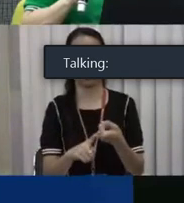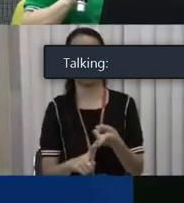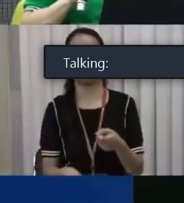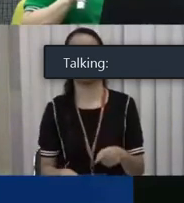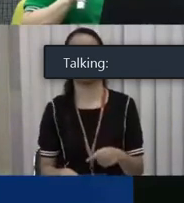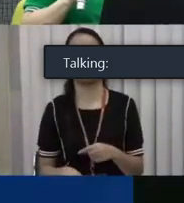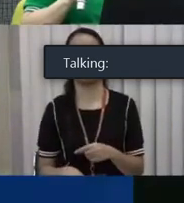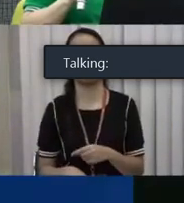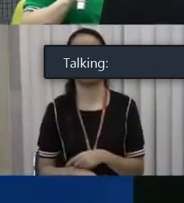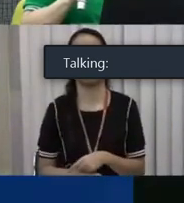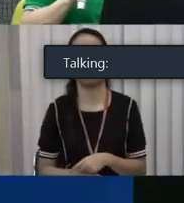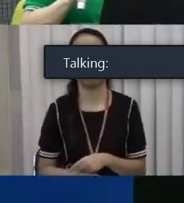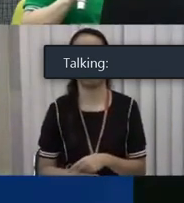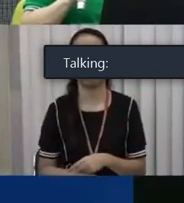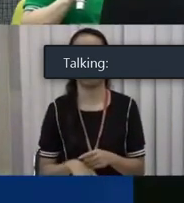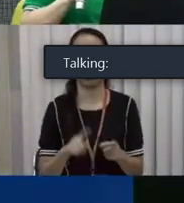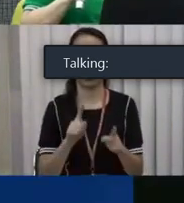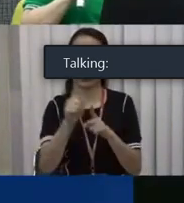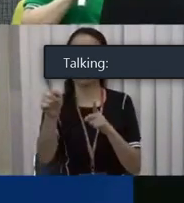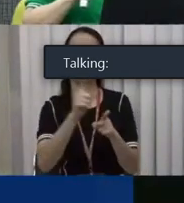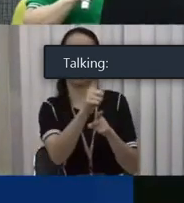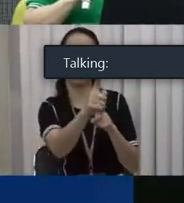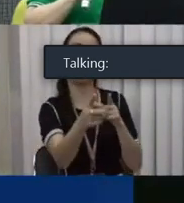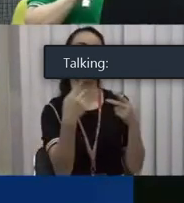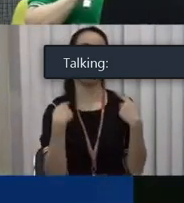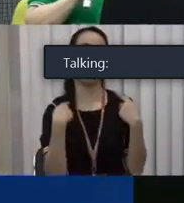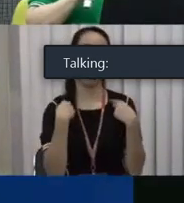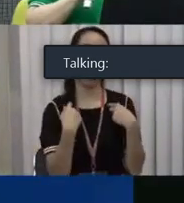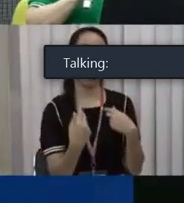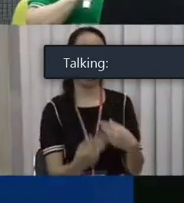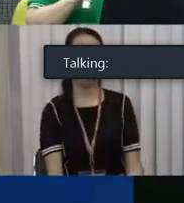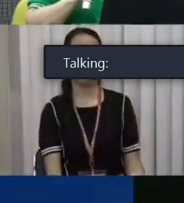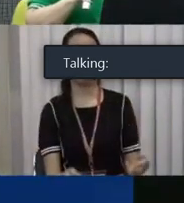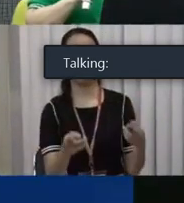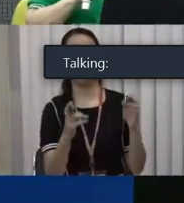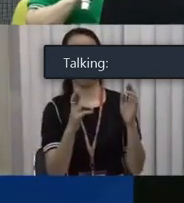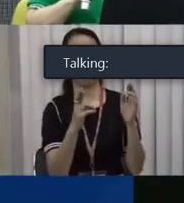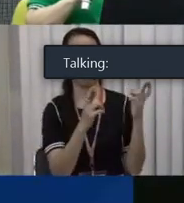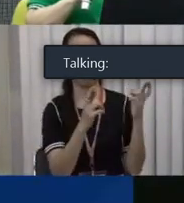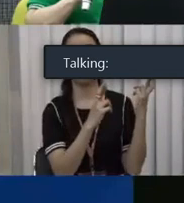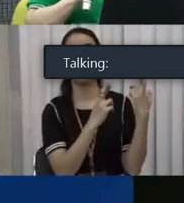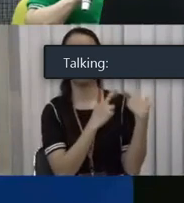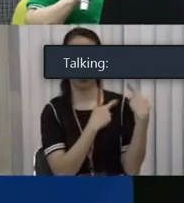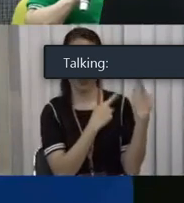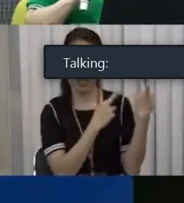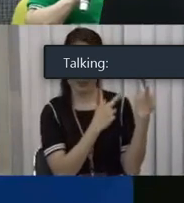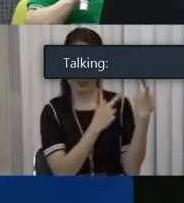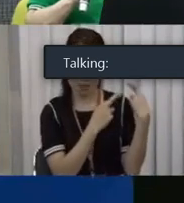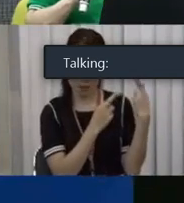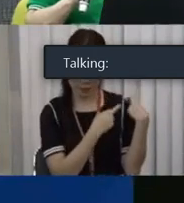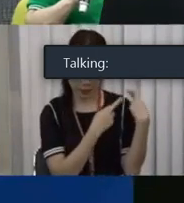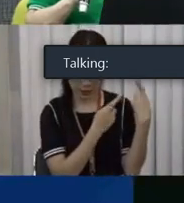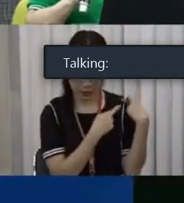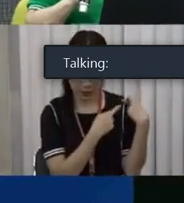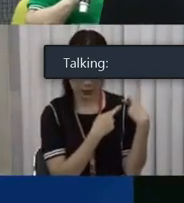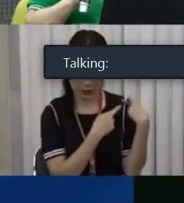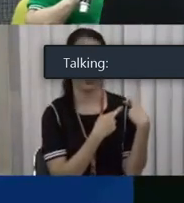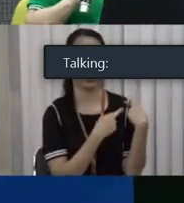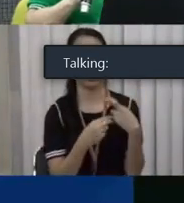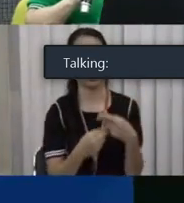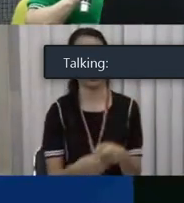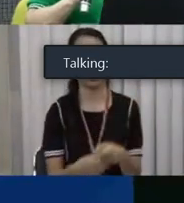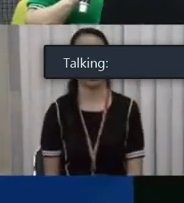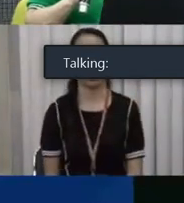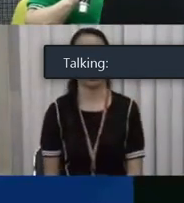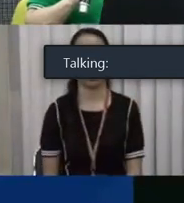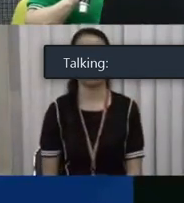nga tagsa-tagsa nato naay role. So ato pong ipahibaw sa ato ang mga kauban nga unsa day